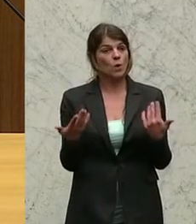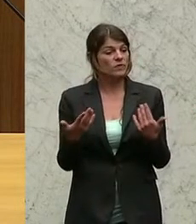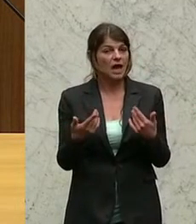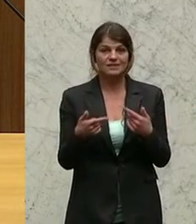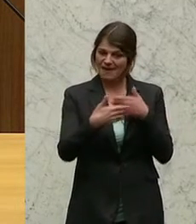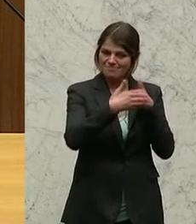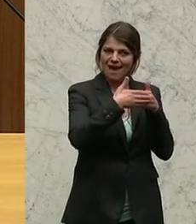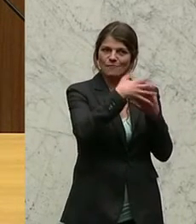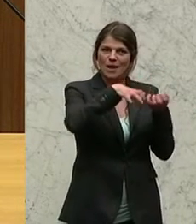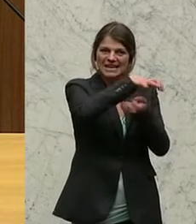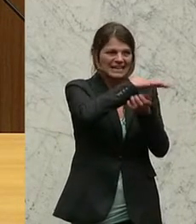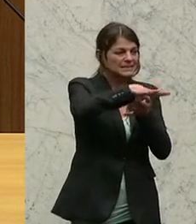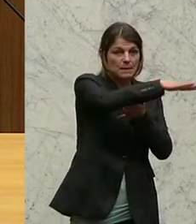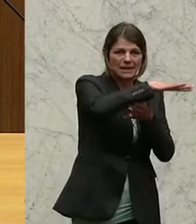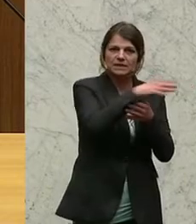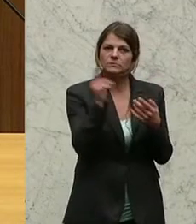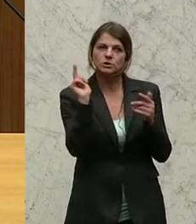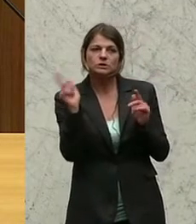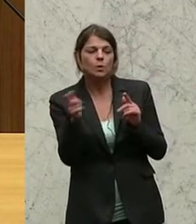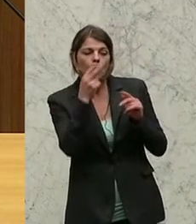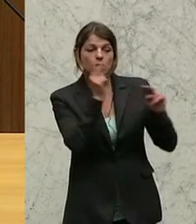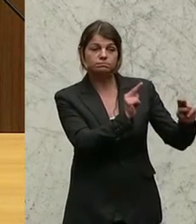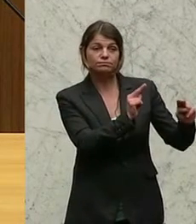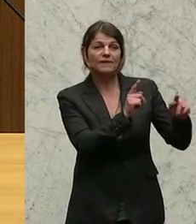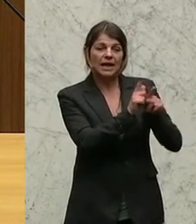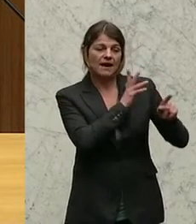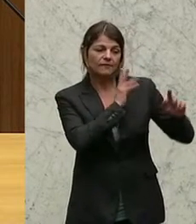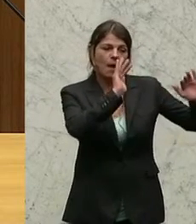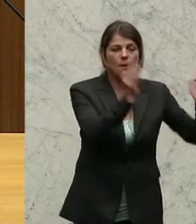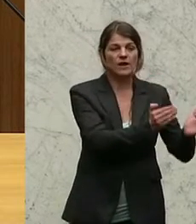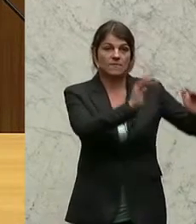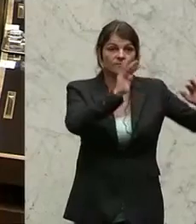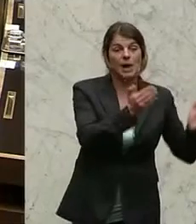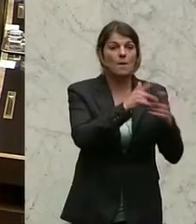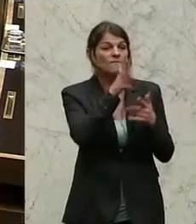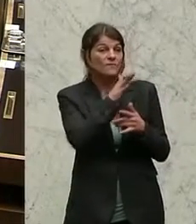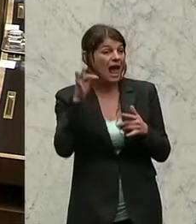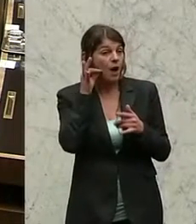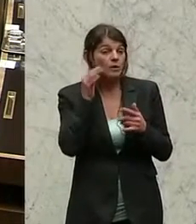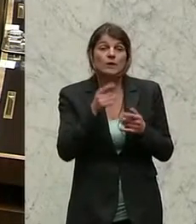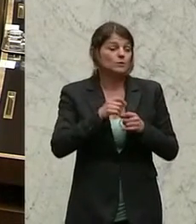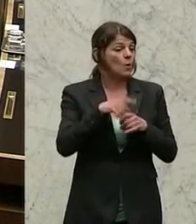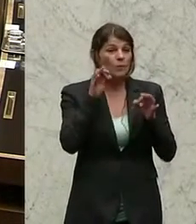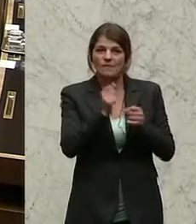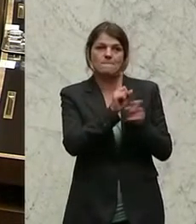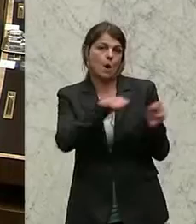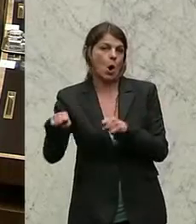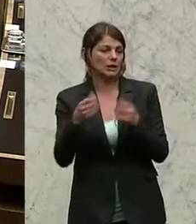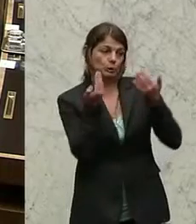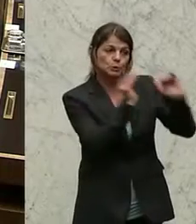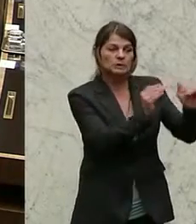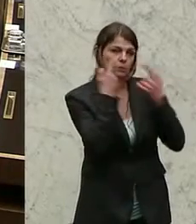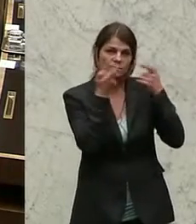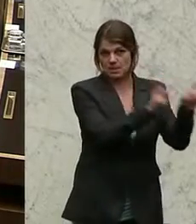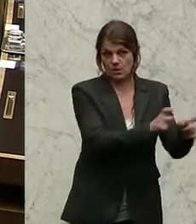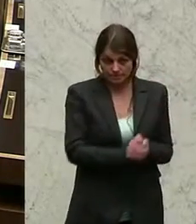den Krisenregionen, so gut wie möglich zu reduzieren und die Frauen bestmöglich zu schützen und zu